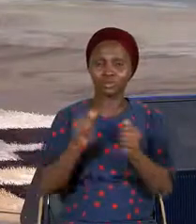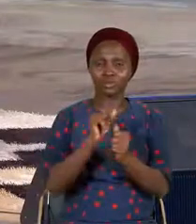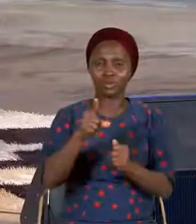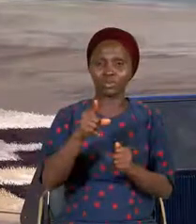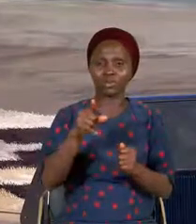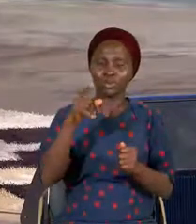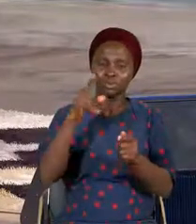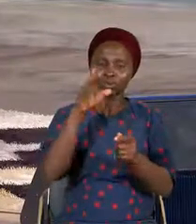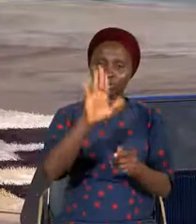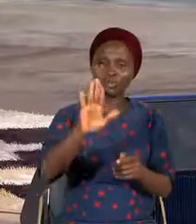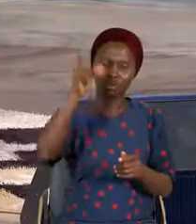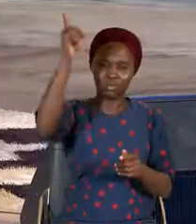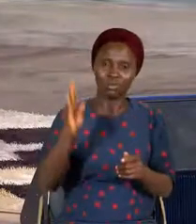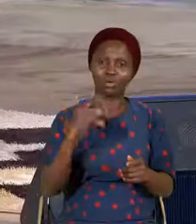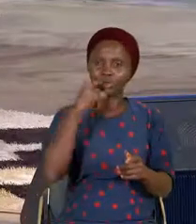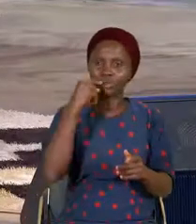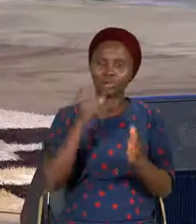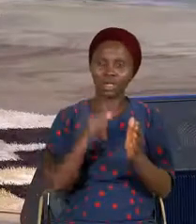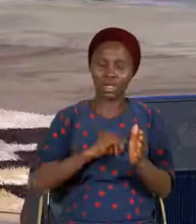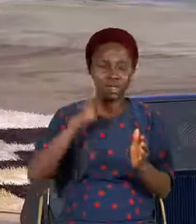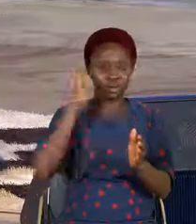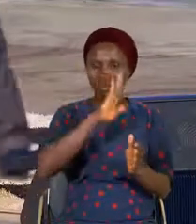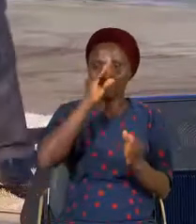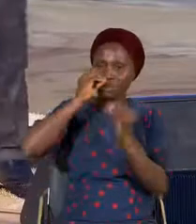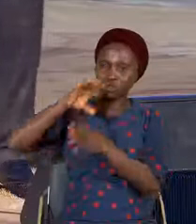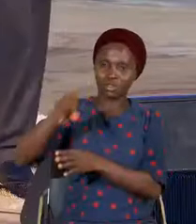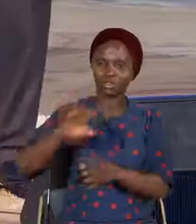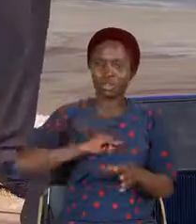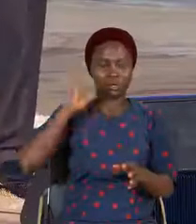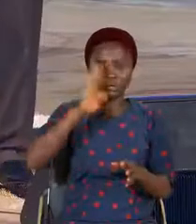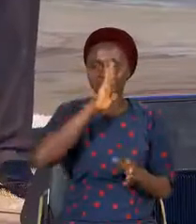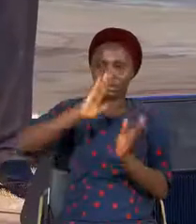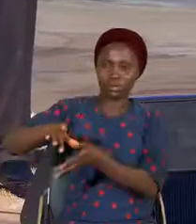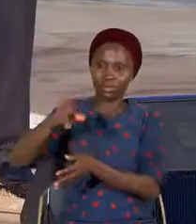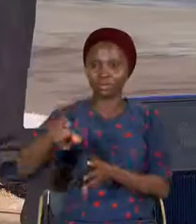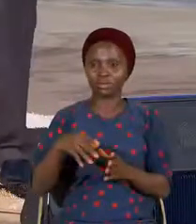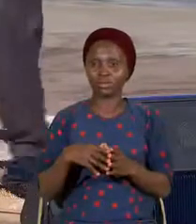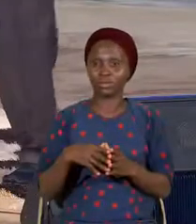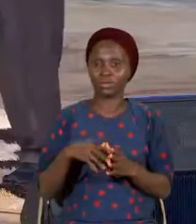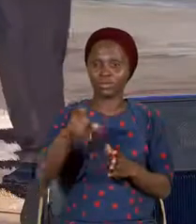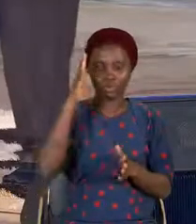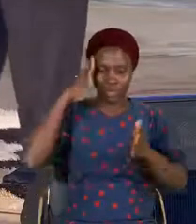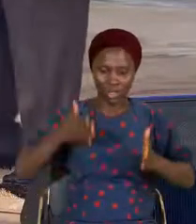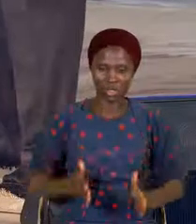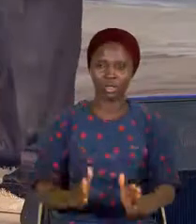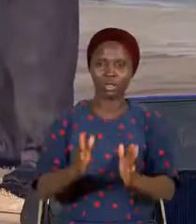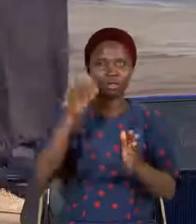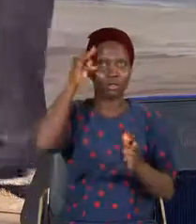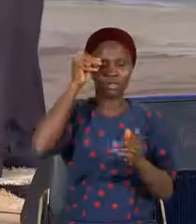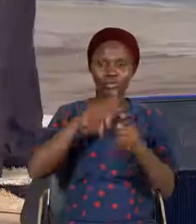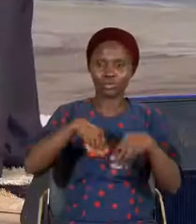dit je ne te laisserai pas, je ne t'abandonnerai pas. Vous lui permettez de vous donner une